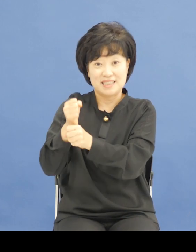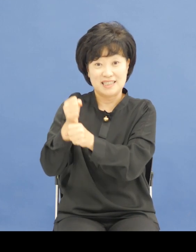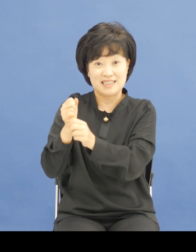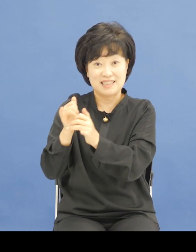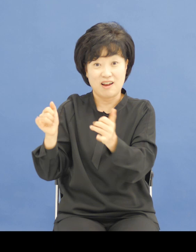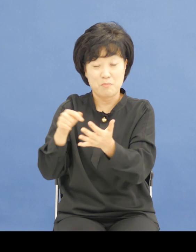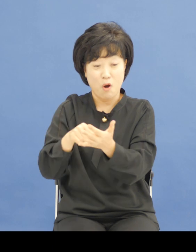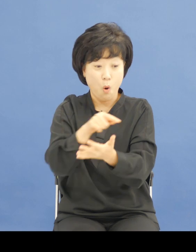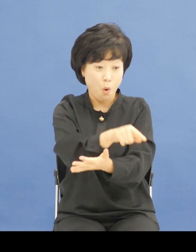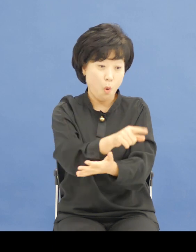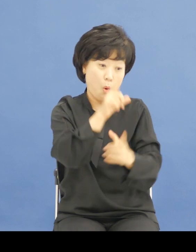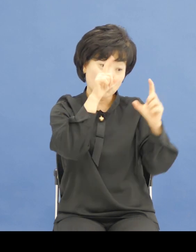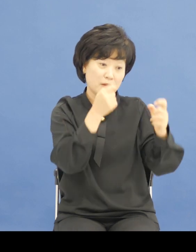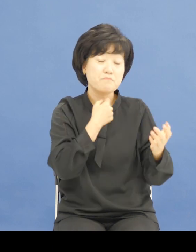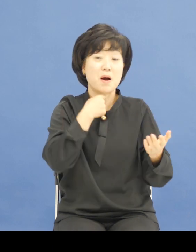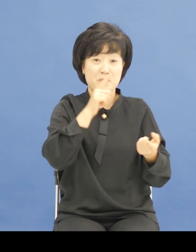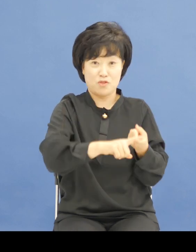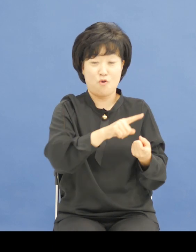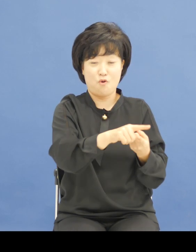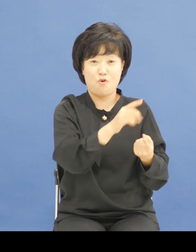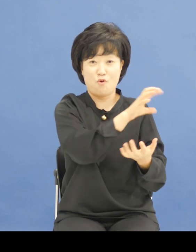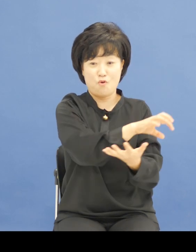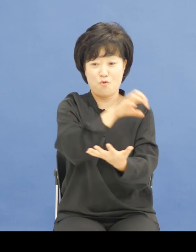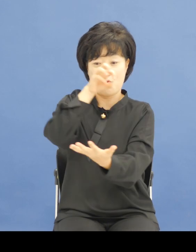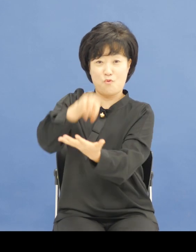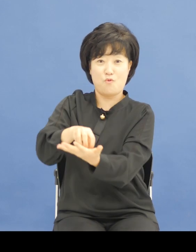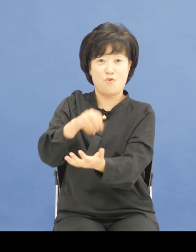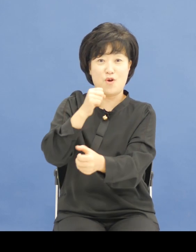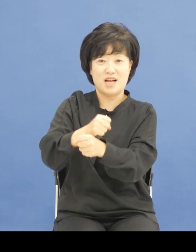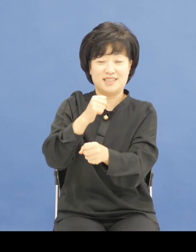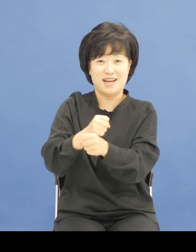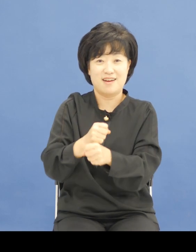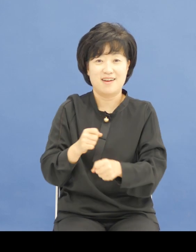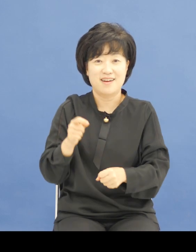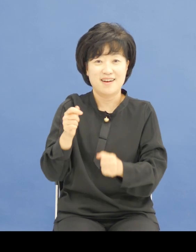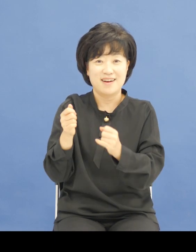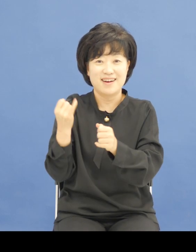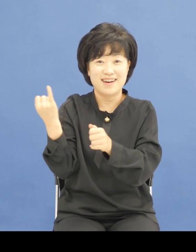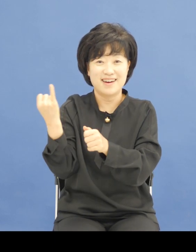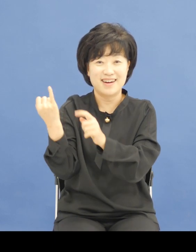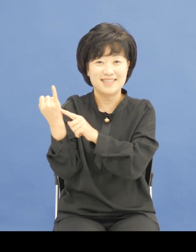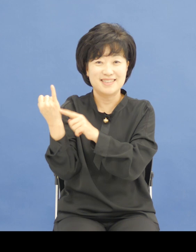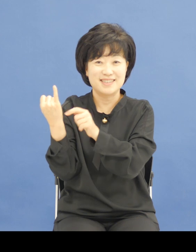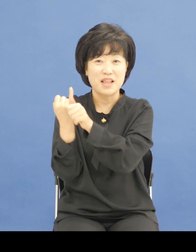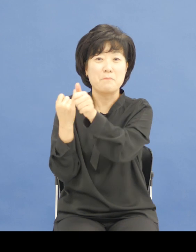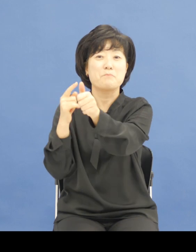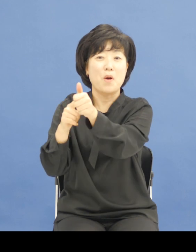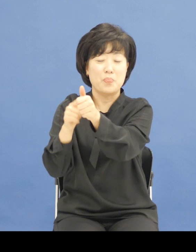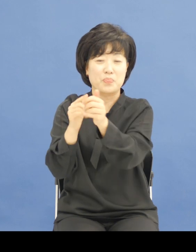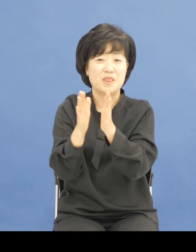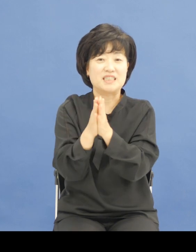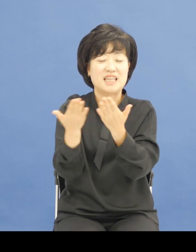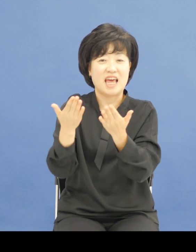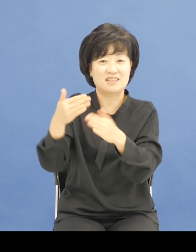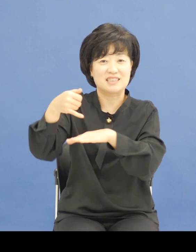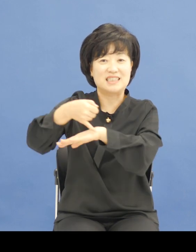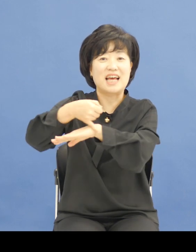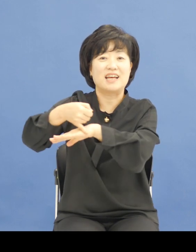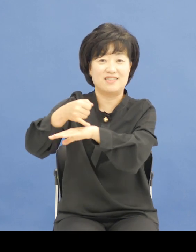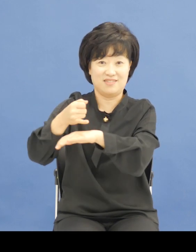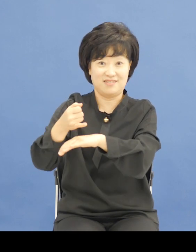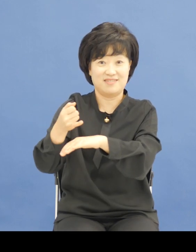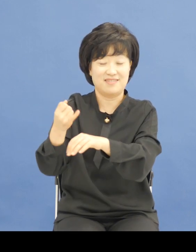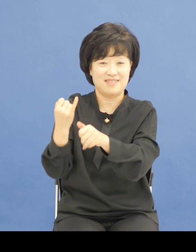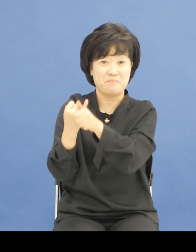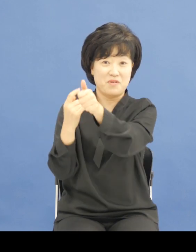사진 좋다고 넣어서 이렇게 와. 우리 안수 씨 남편이 책 디자이너인데 네. 아, 그러시군요. 아니 그러니까 앞에